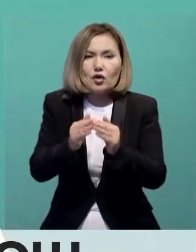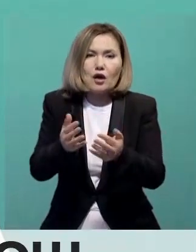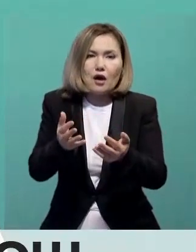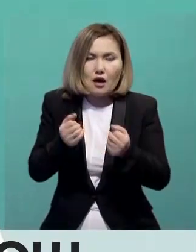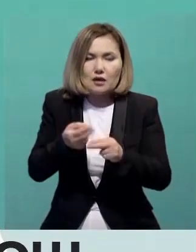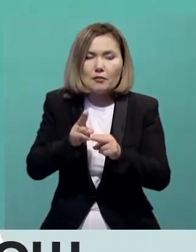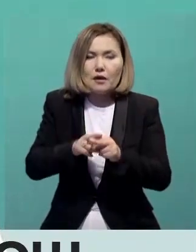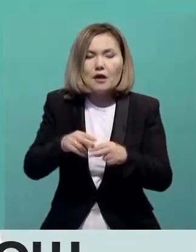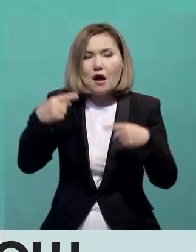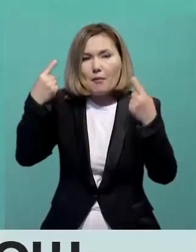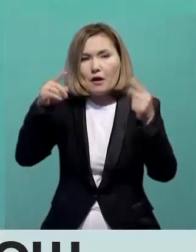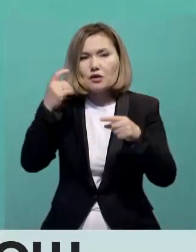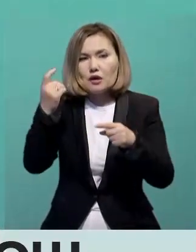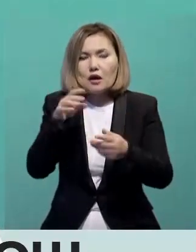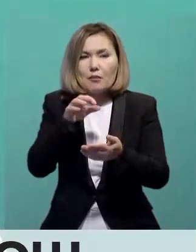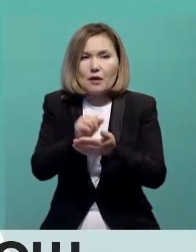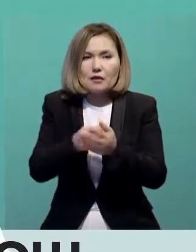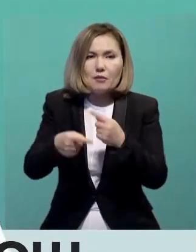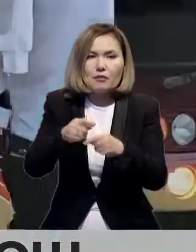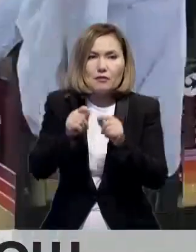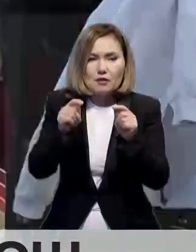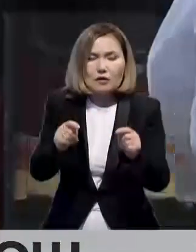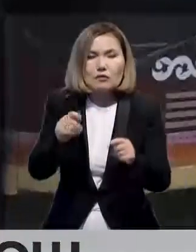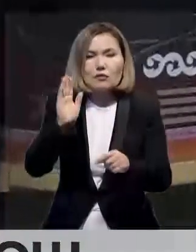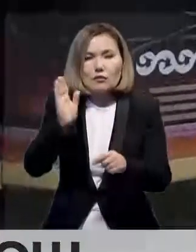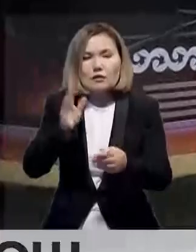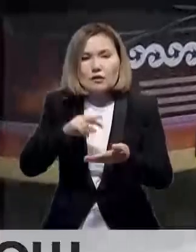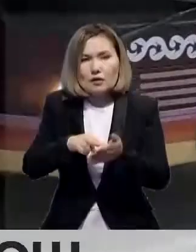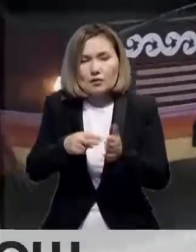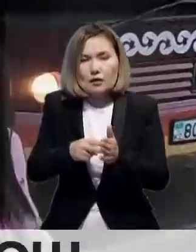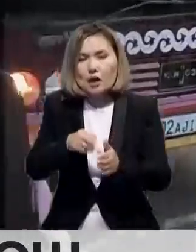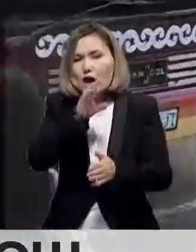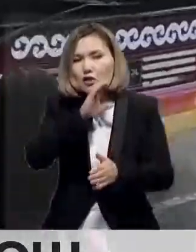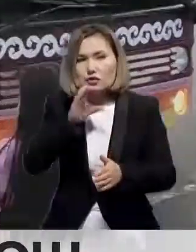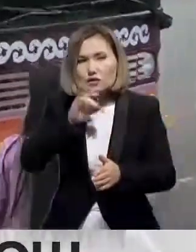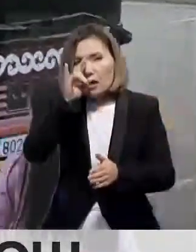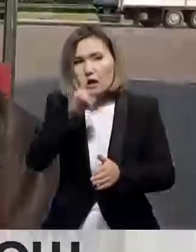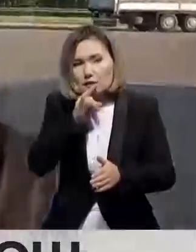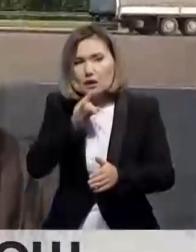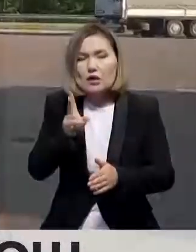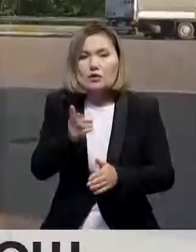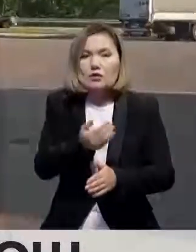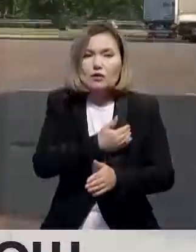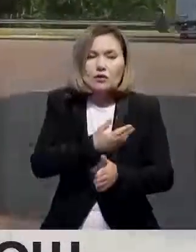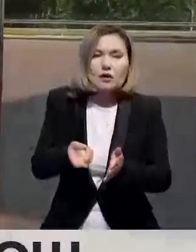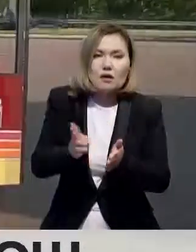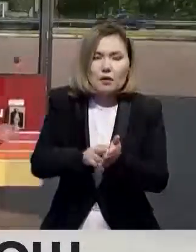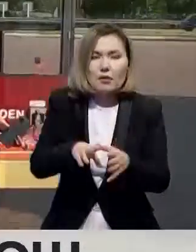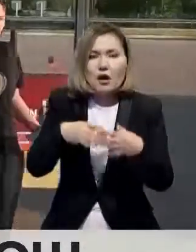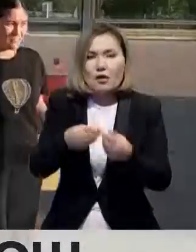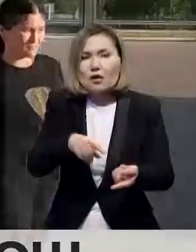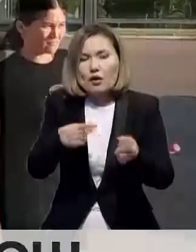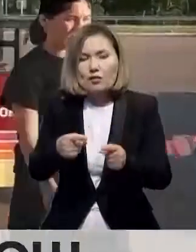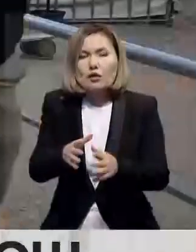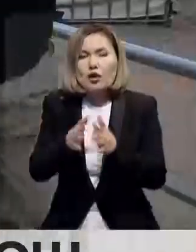мал шаруашылығымен айналысуға шешім қабылдап келдік. Топ мүшелері теріскейге барып жұмыс істеймін деген адамға мүмкіндік мол екенін айтады.